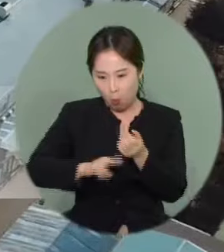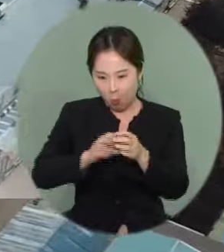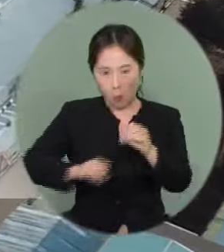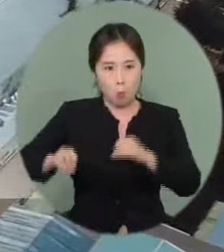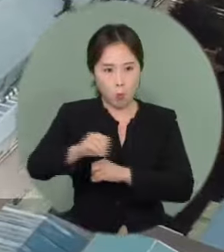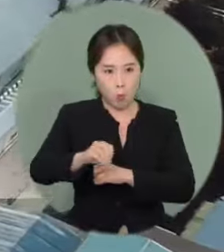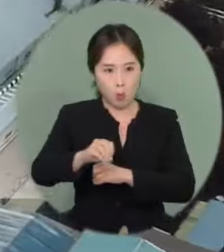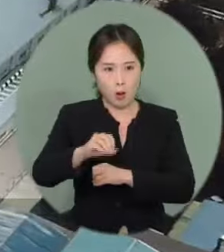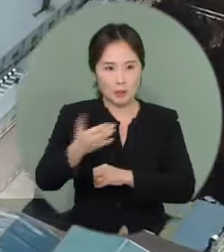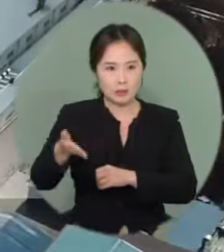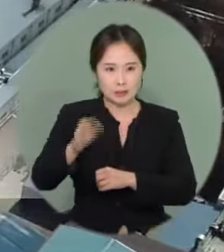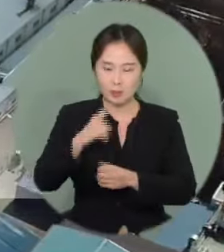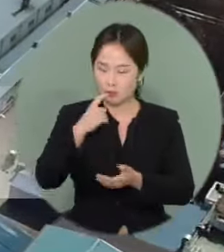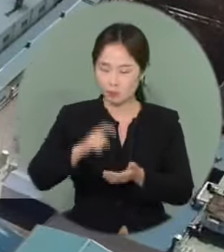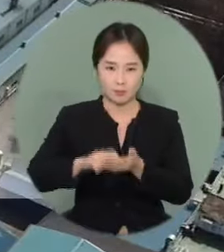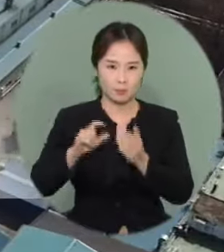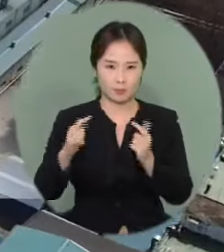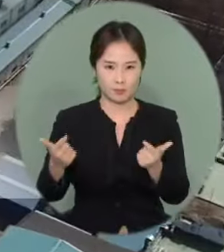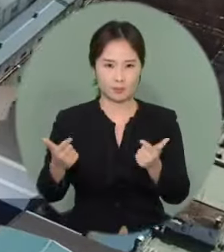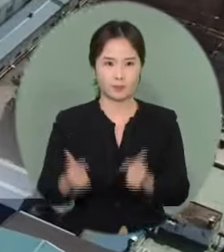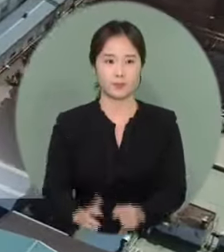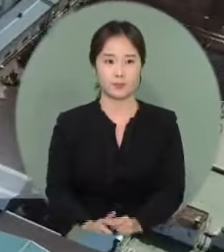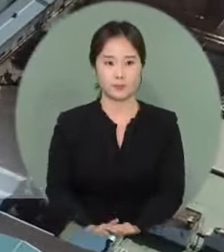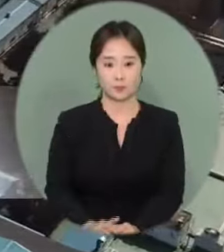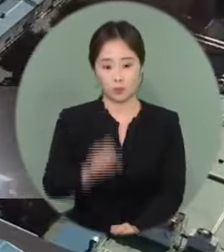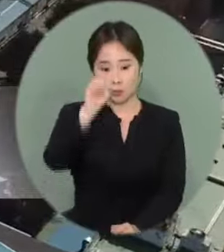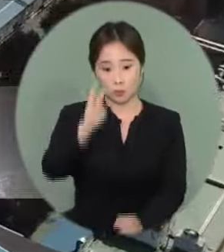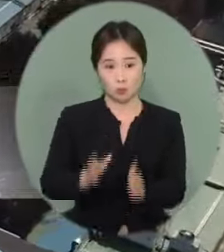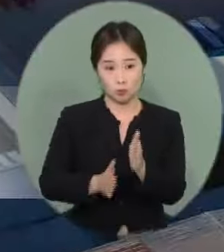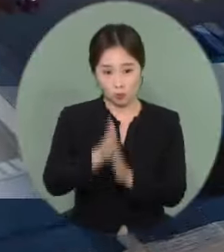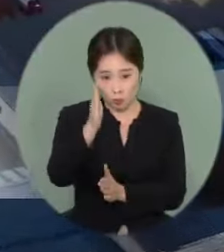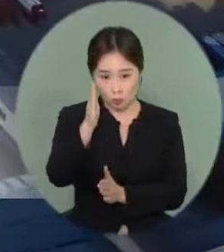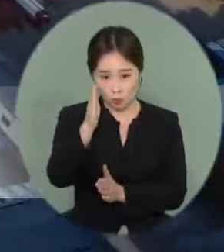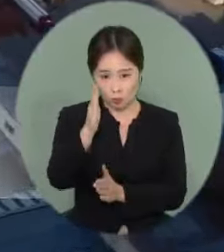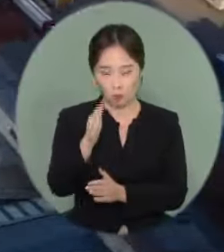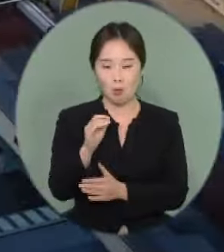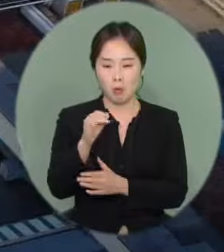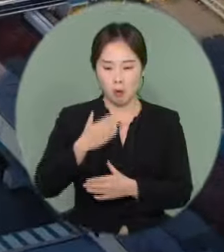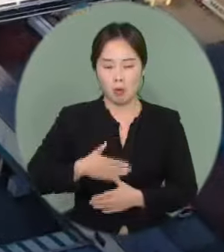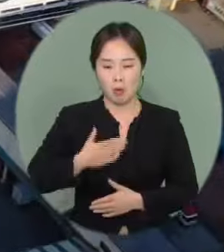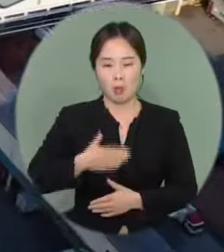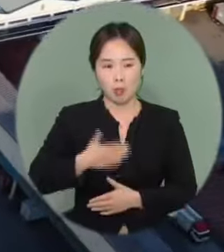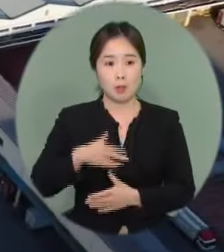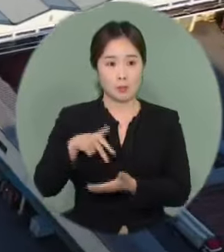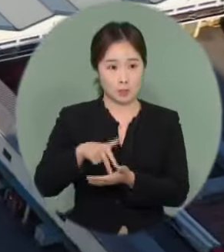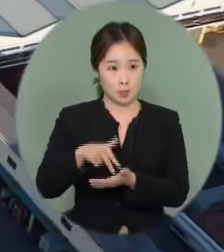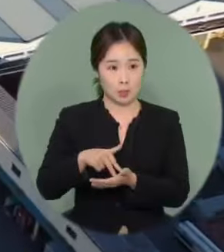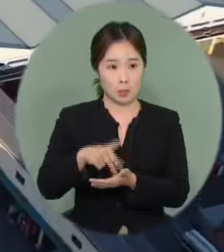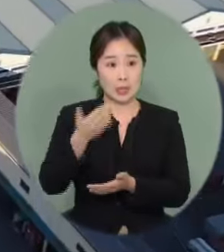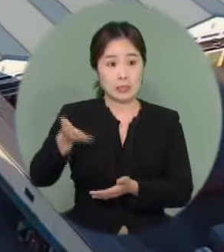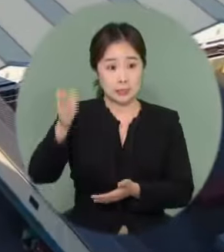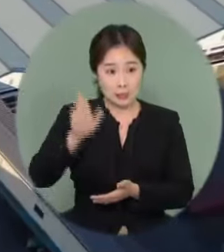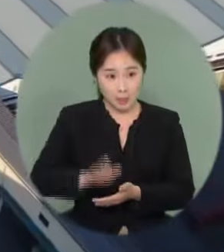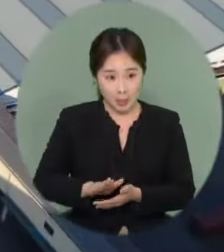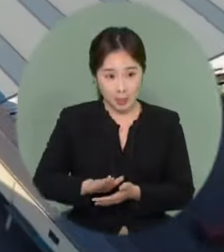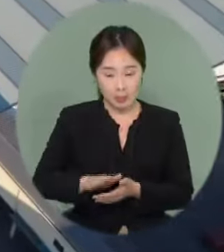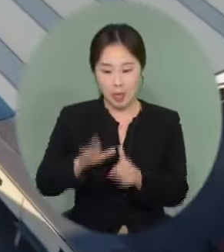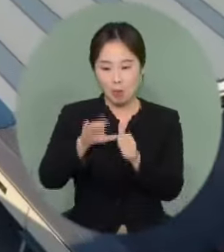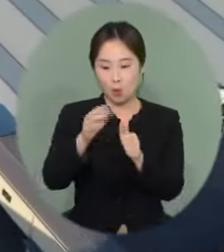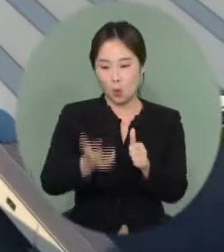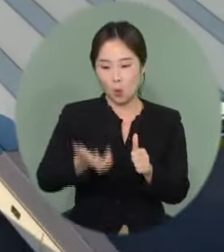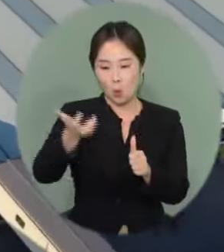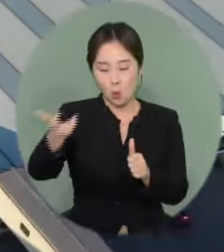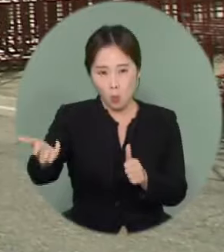우선은 용도 변경부터 쉽지 않습니다. 광주시는 원칙적으로 협조하겠다는 입장입니다. 다만 공장을